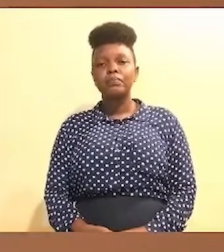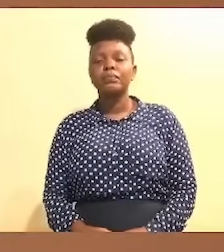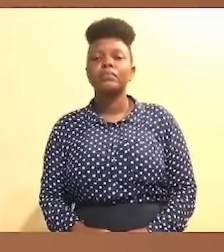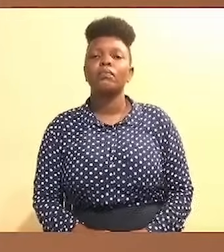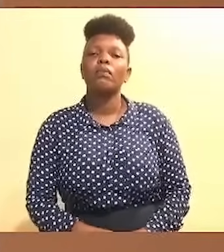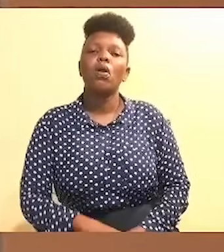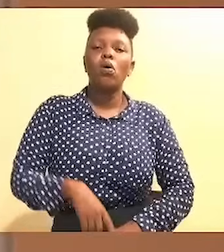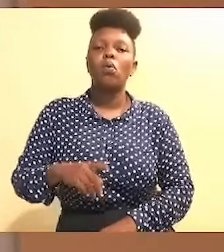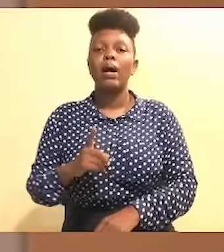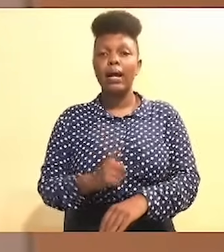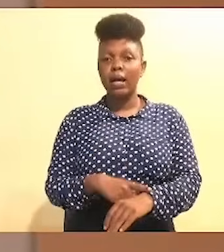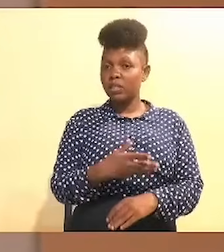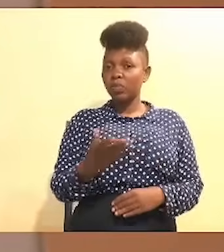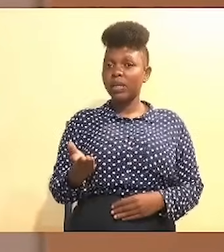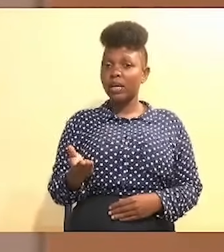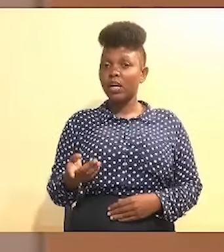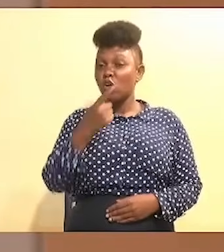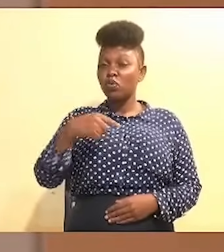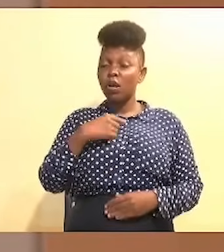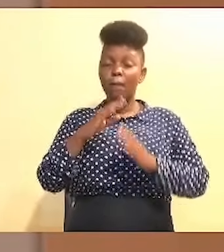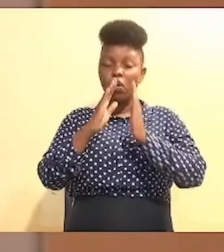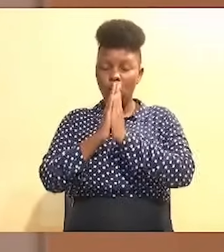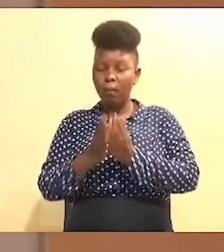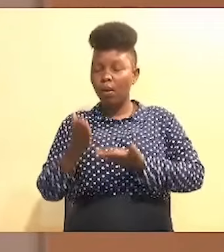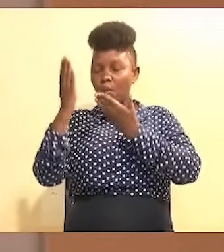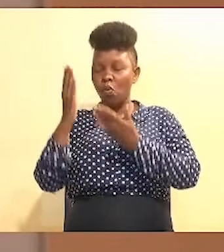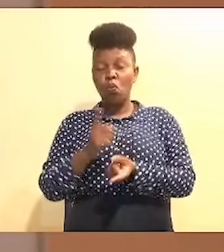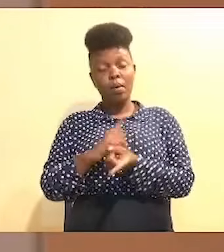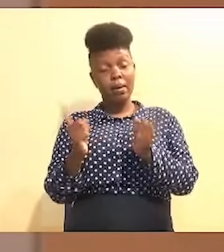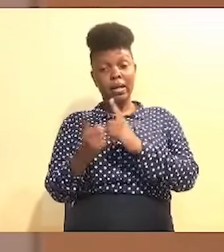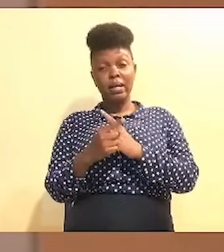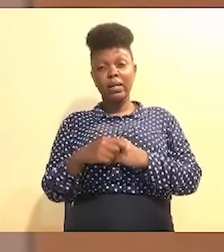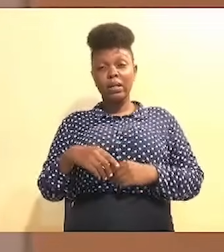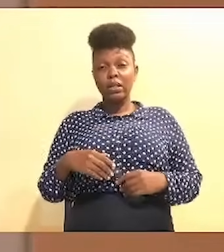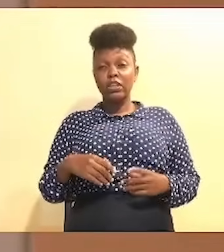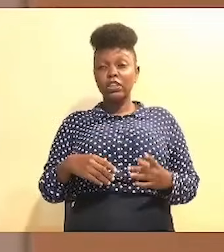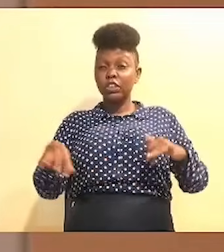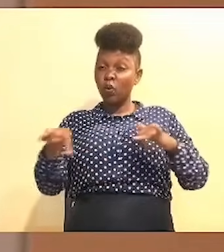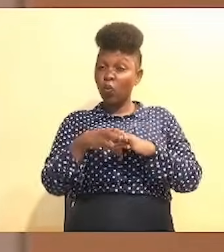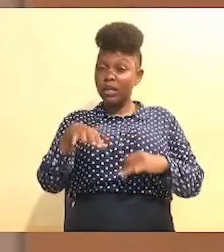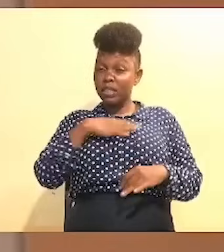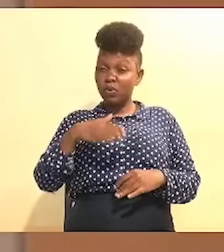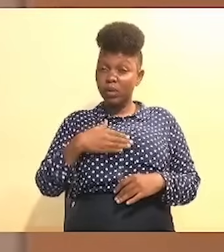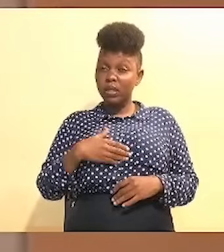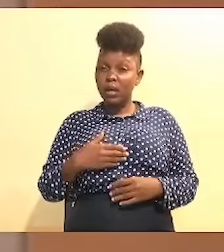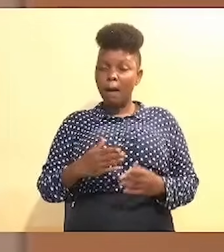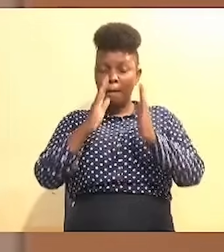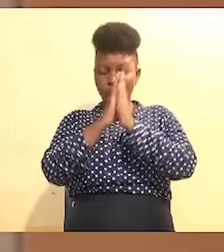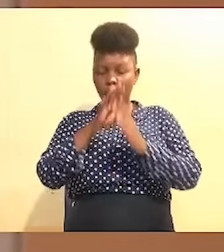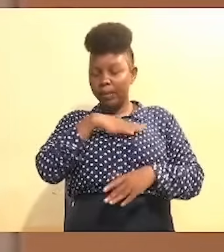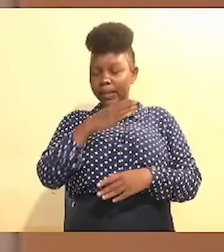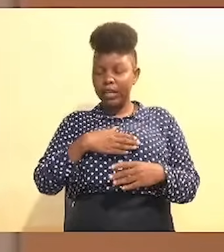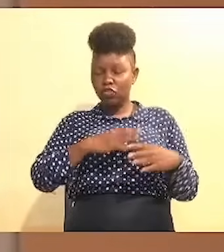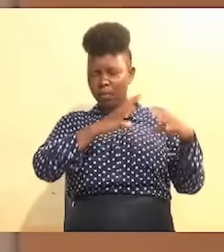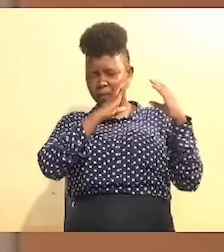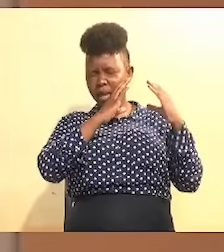Wakati mwingine hata tunapoomba Mungu abadilishe wenzi wetu, maombi yetu yamebebwa na ubinafsi,